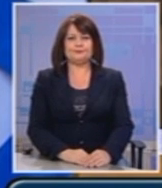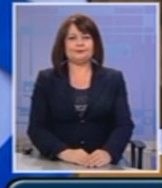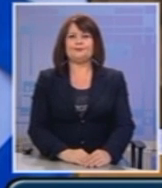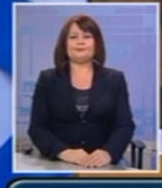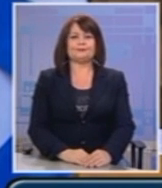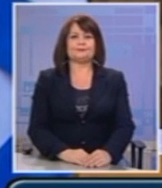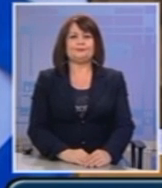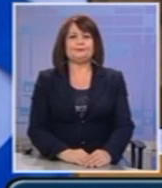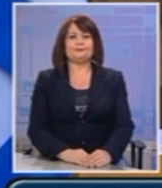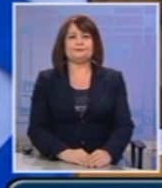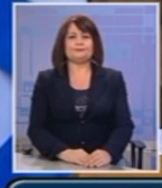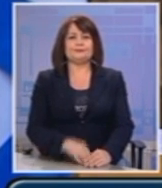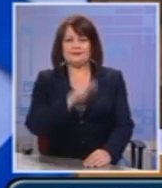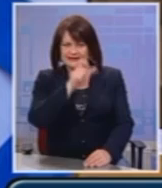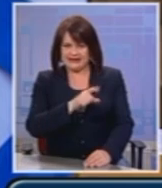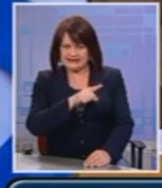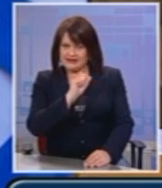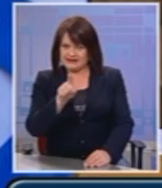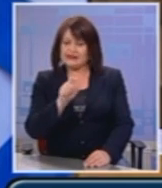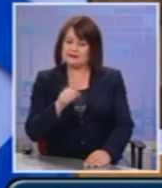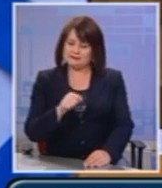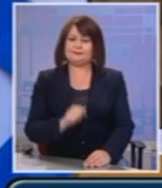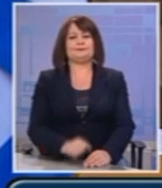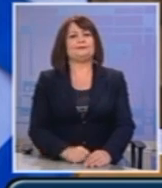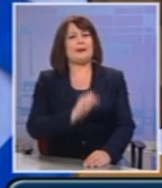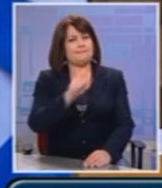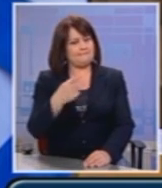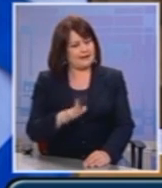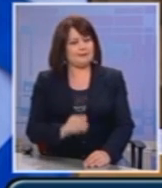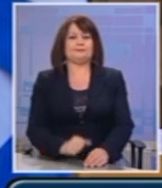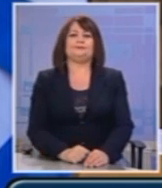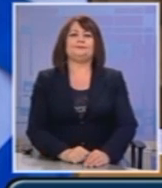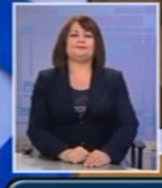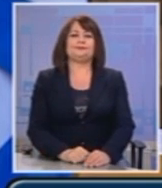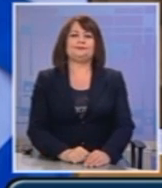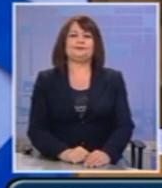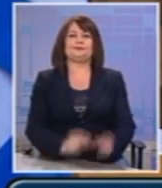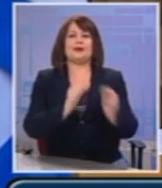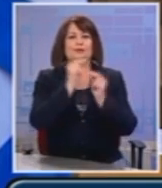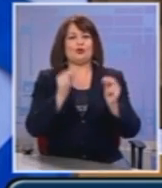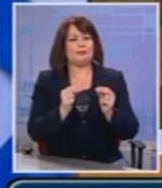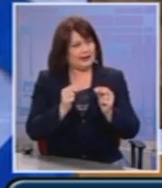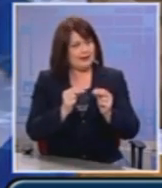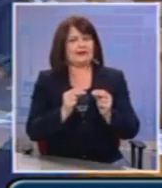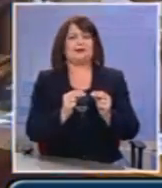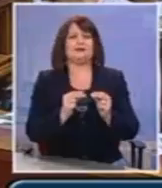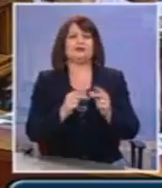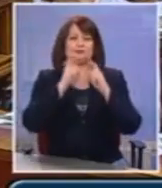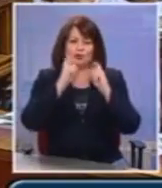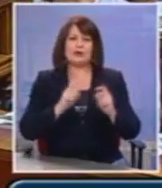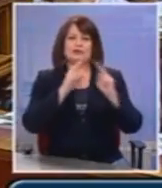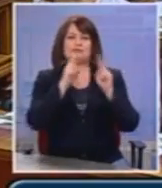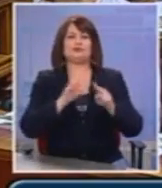θα στείλετε είπατε και εσείς στείλατε και εσείς ωραία επομένως πολλαπλασιάζεται υποχρέωση αυτού του